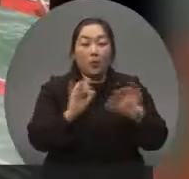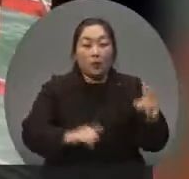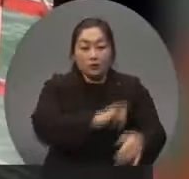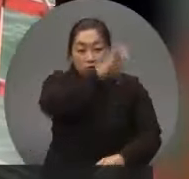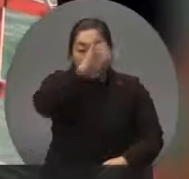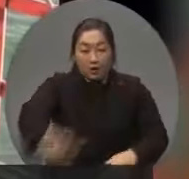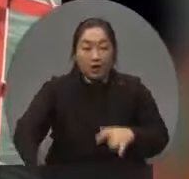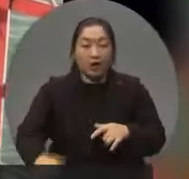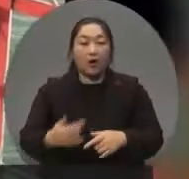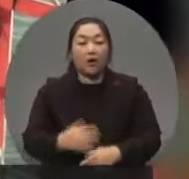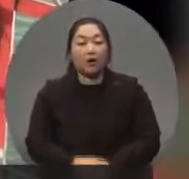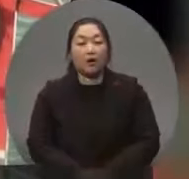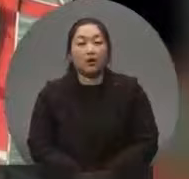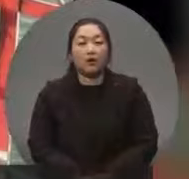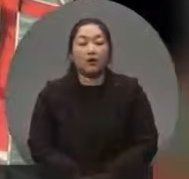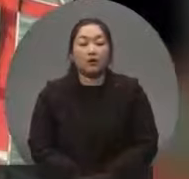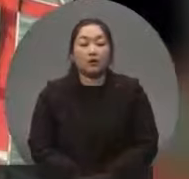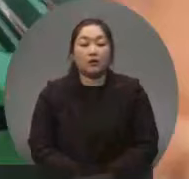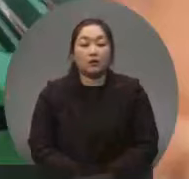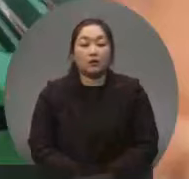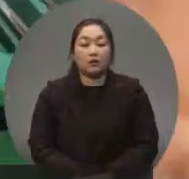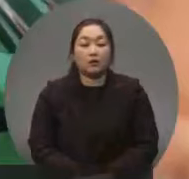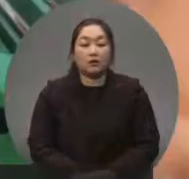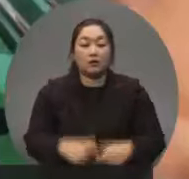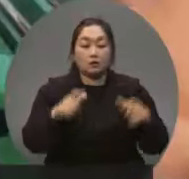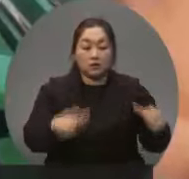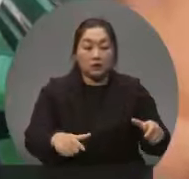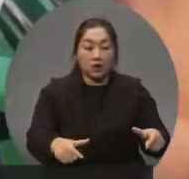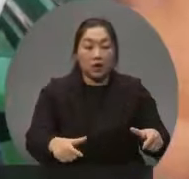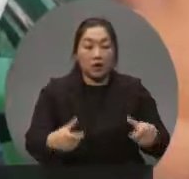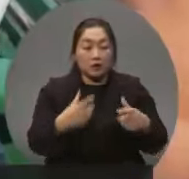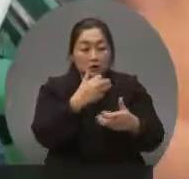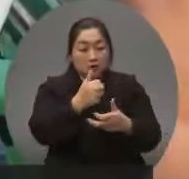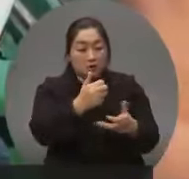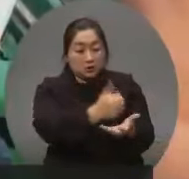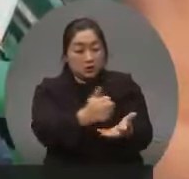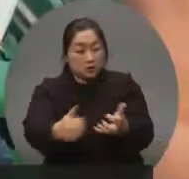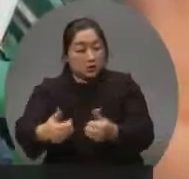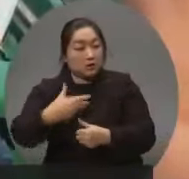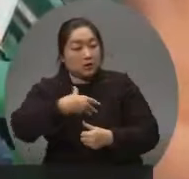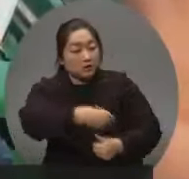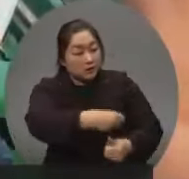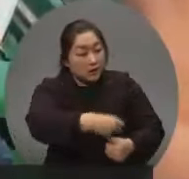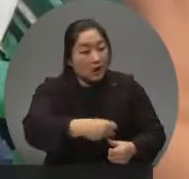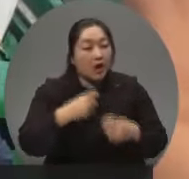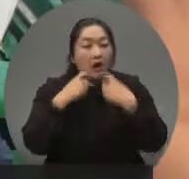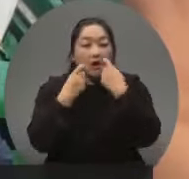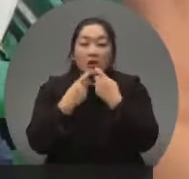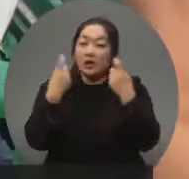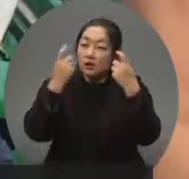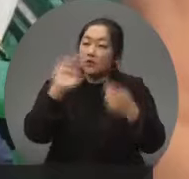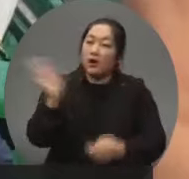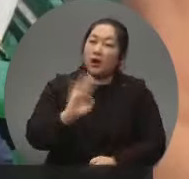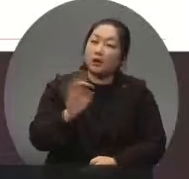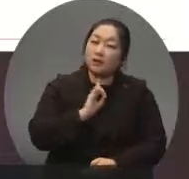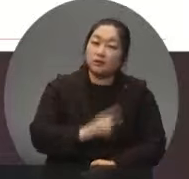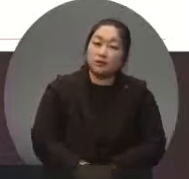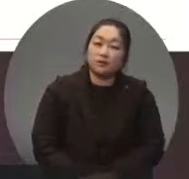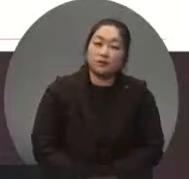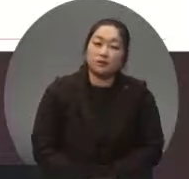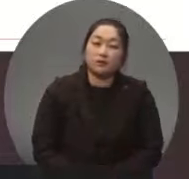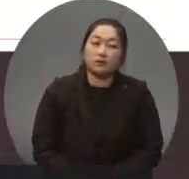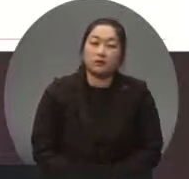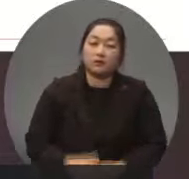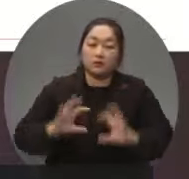회기 중이었습니다 지역 구의 장단 초청에 따른 거라 개인적으로 놀러간게 아니라고 했습니다